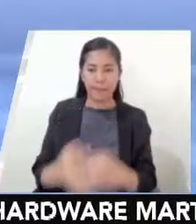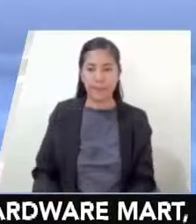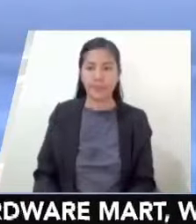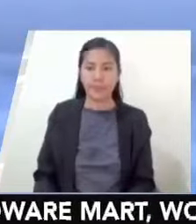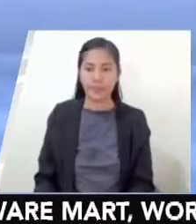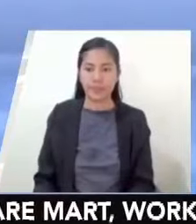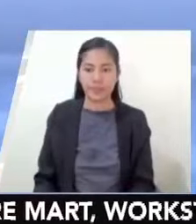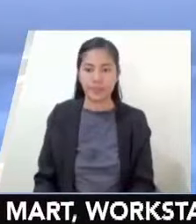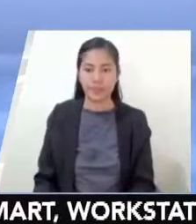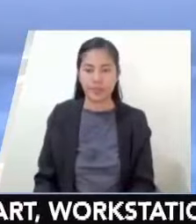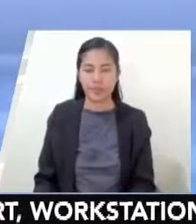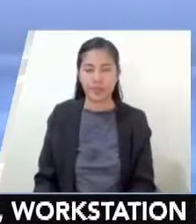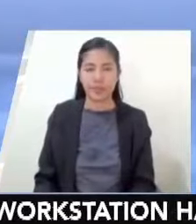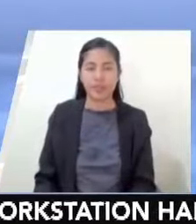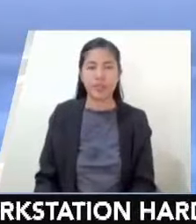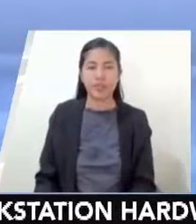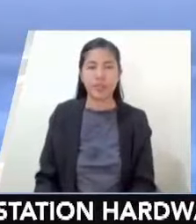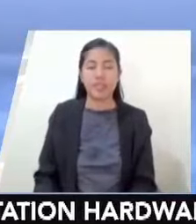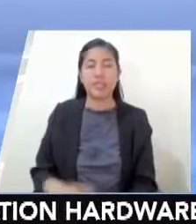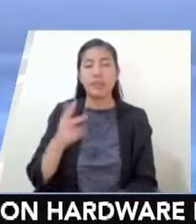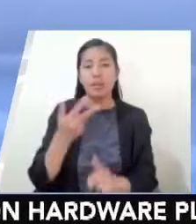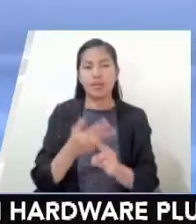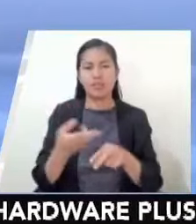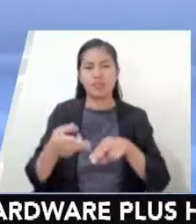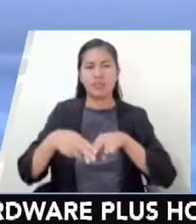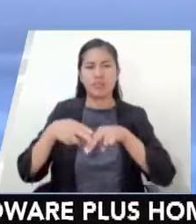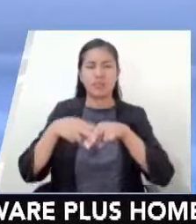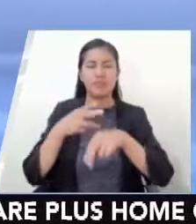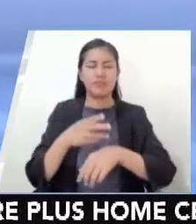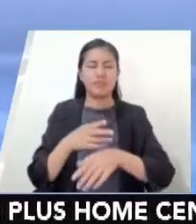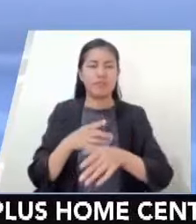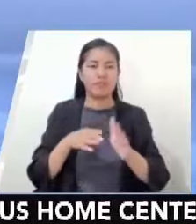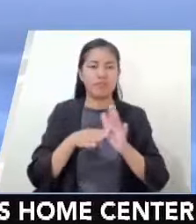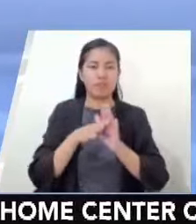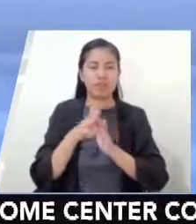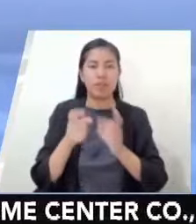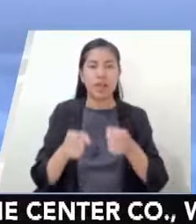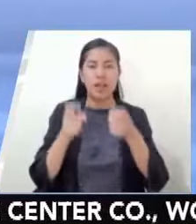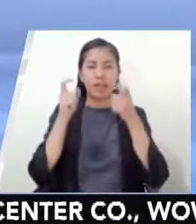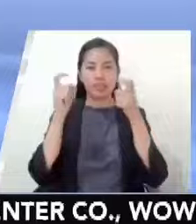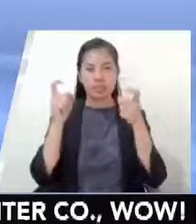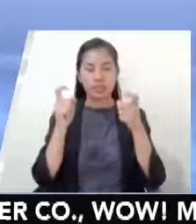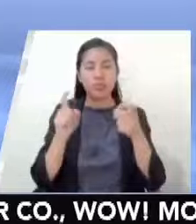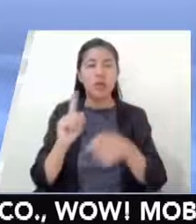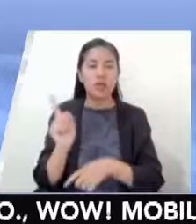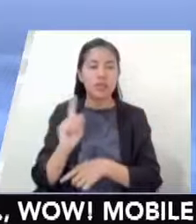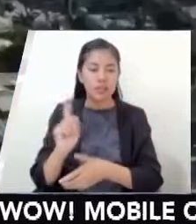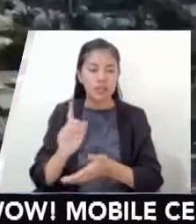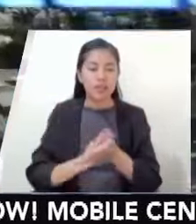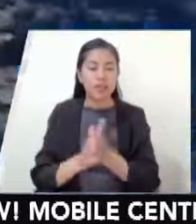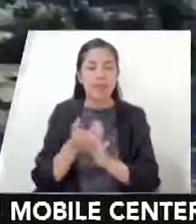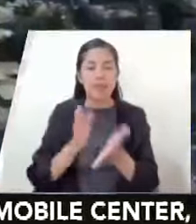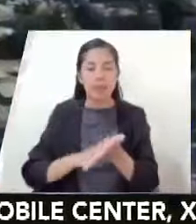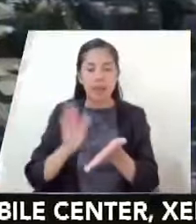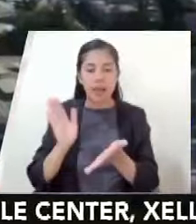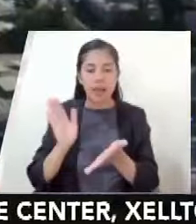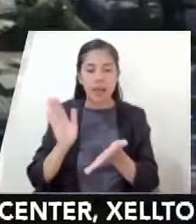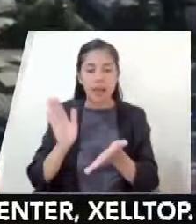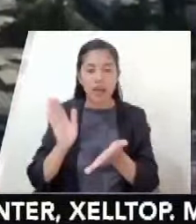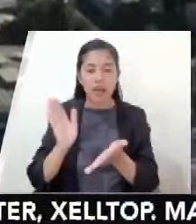Tatlong sunod na buwan ng bumilis ang inflation o ang bilis ng pagmahal ng mga produkto at serbisyo sa bansa. Ayon sa Philippine Statistics